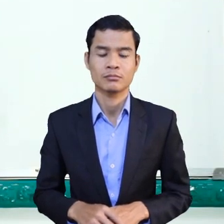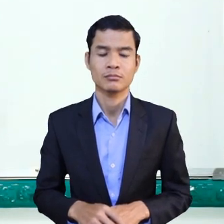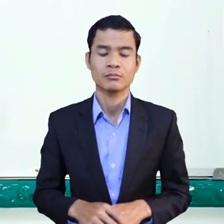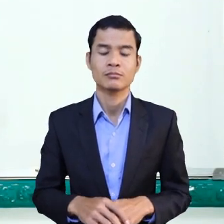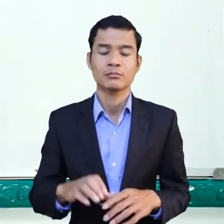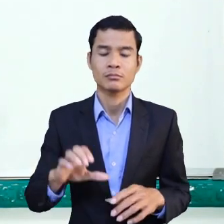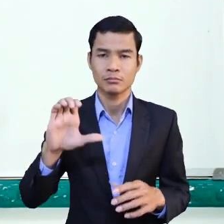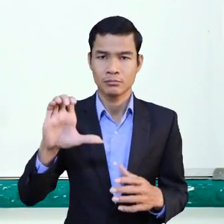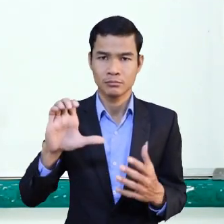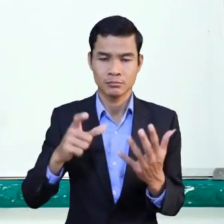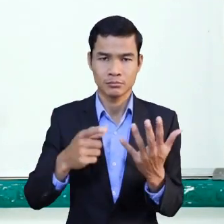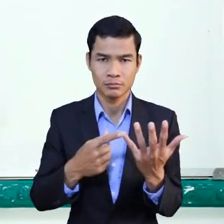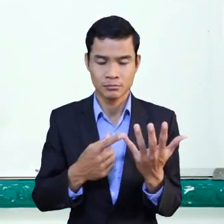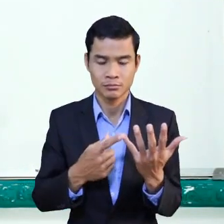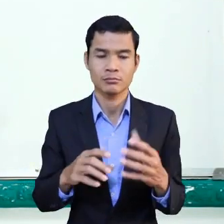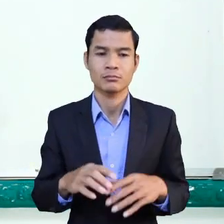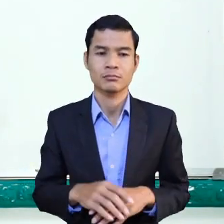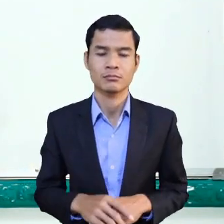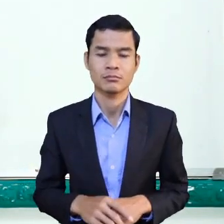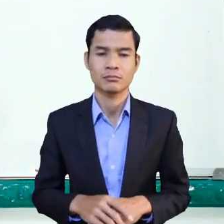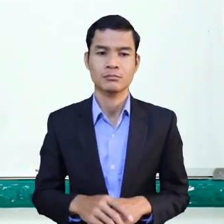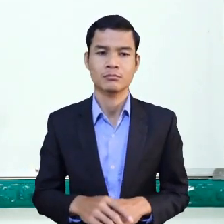ឆេ